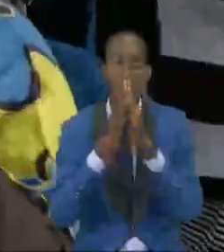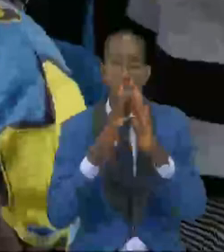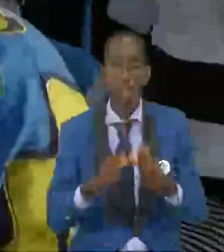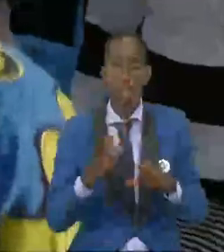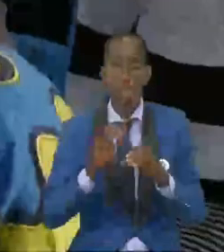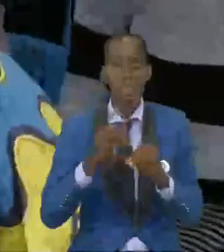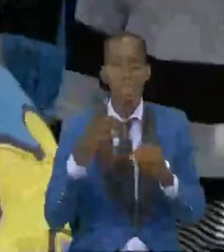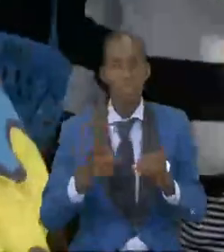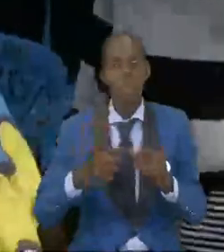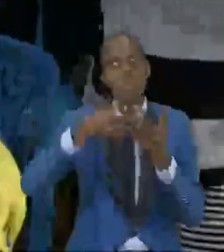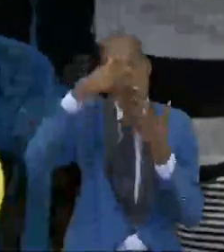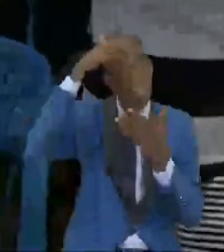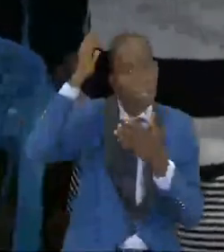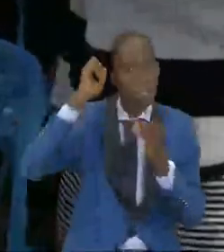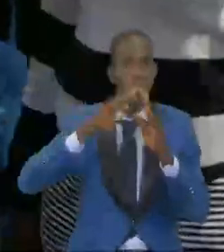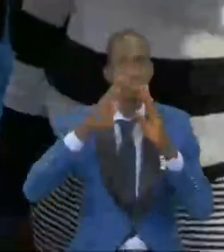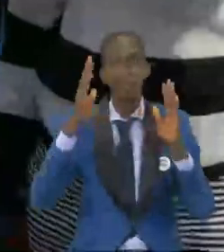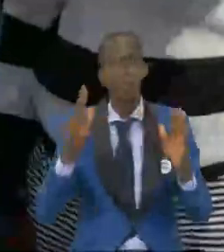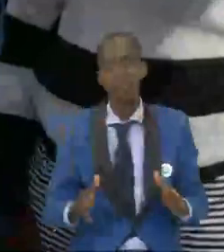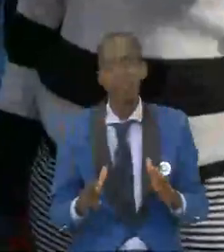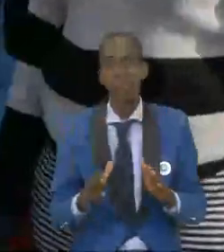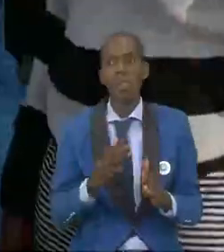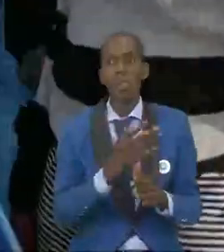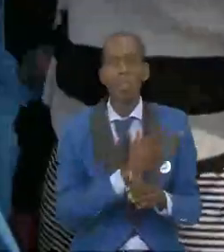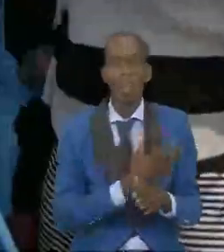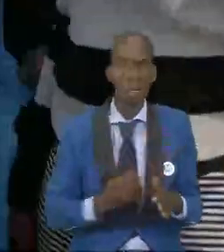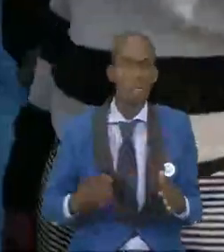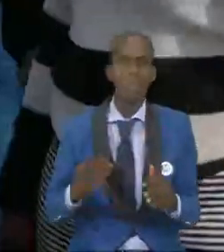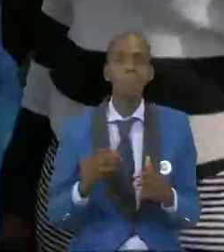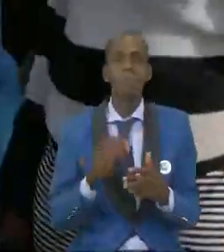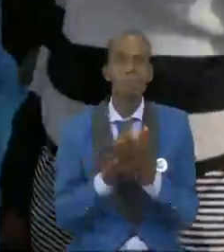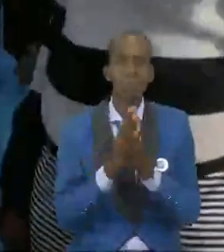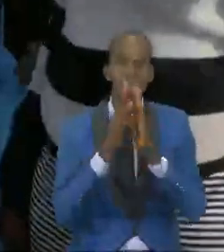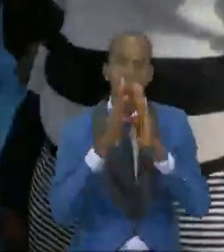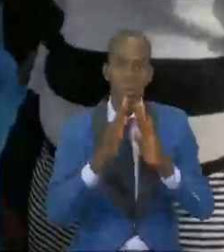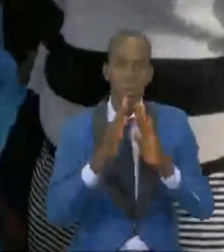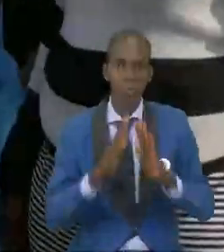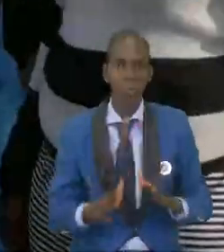la paix jusqu'à dans la fosse aux lions